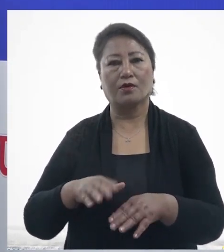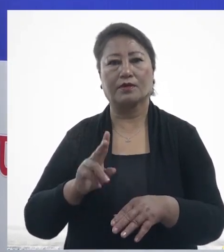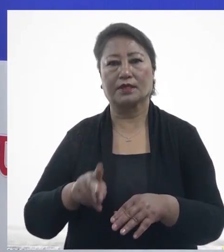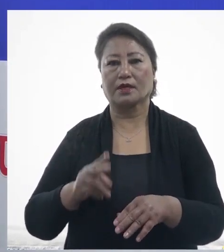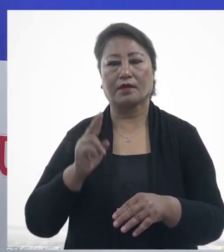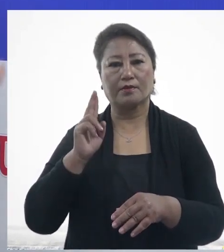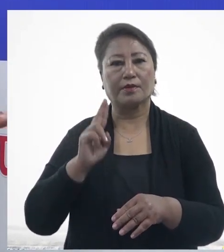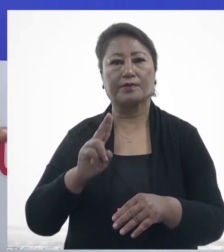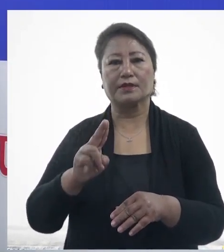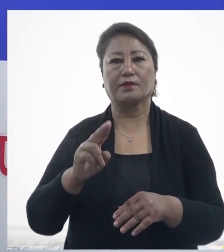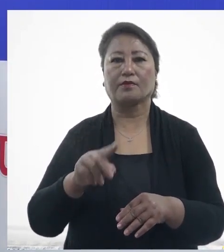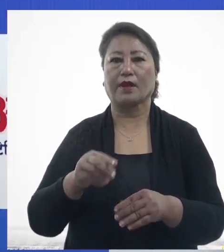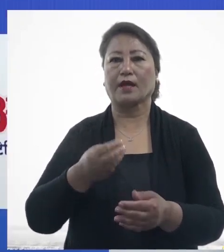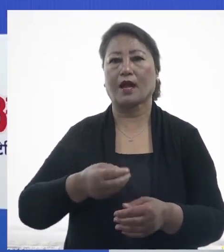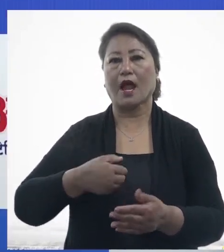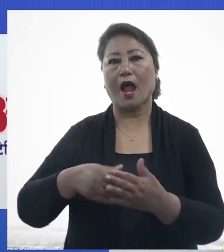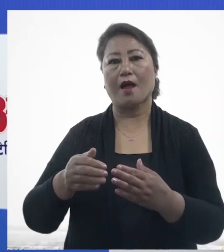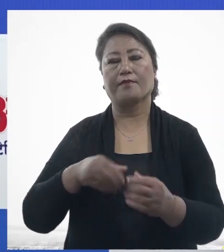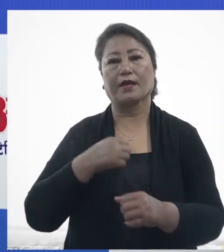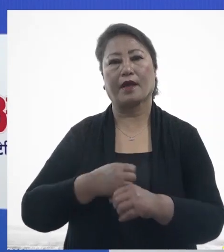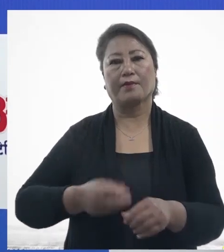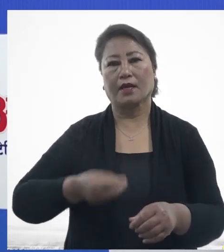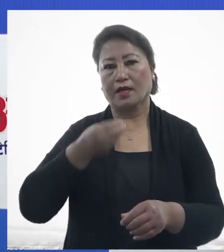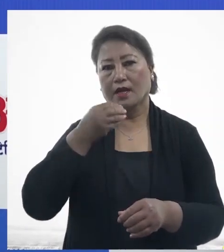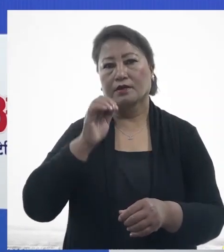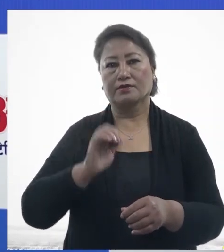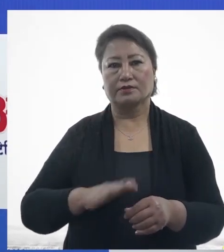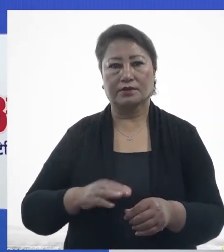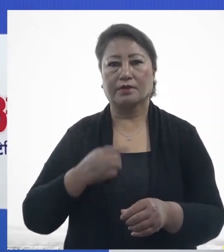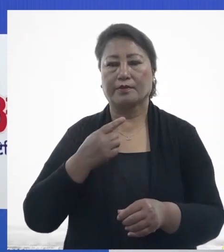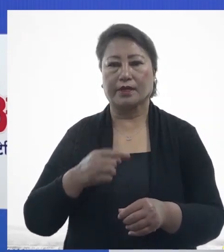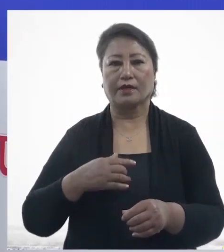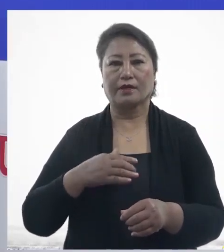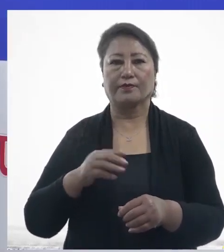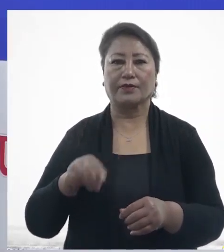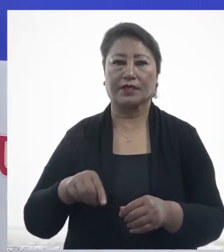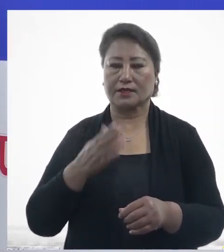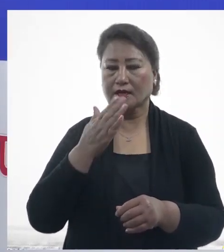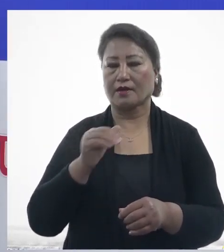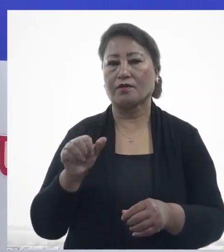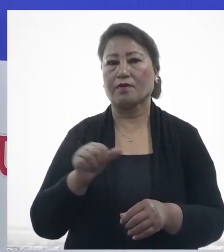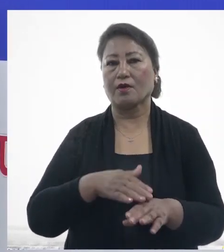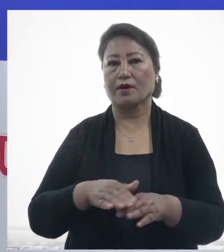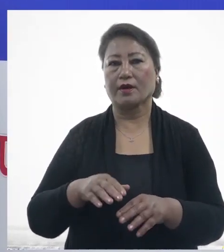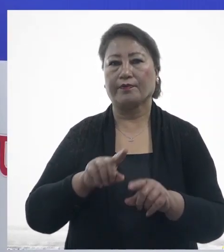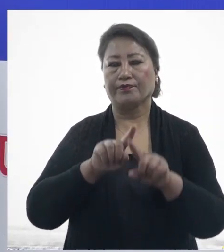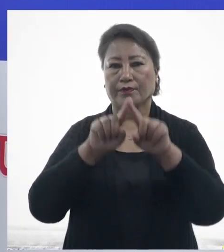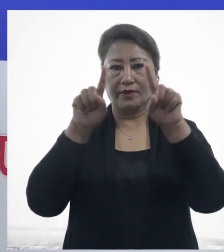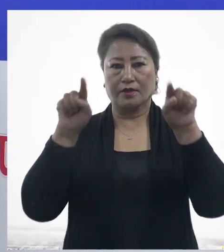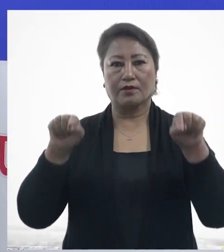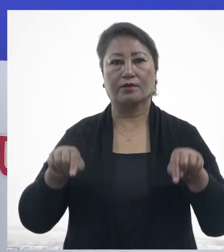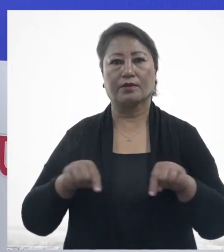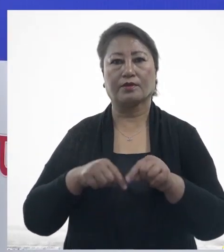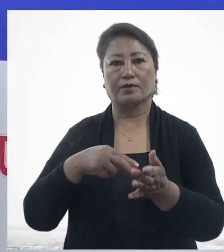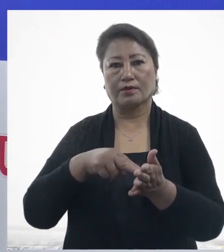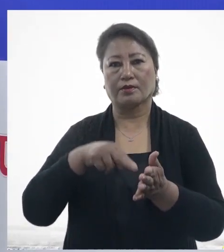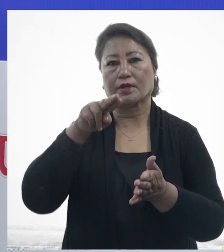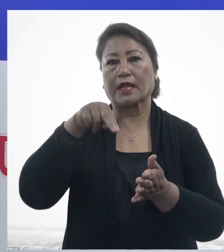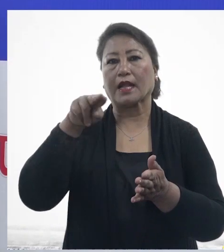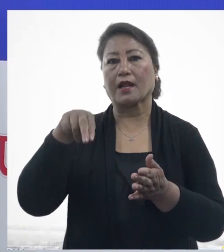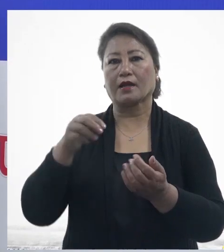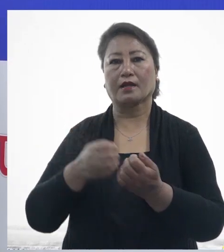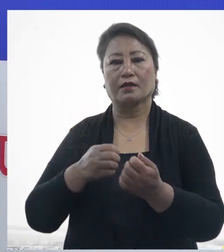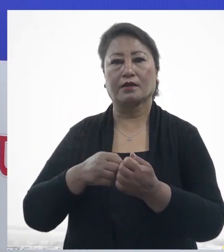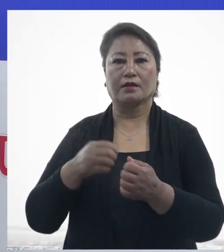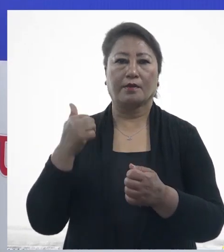उहाँले जीविको पार्छन् त त्यसलाई नै आधार बनाउनुहोस् भन्ने हाम्रो पनि मान्यता हुन्छ। त्यो भएको हुनाले गर्दा हामीले जस्तै मानव थान्कालाई नै हामीले उदाहरणको रूपमा लिनियो भने जस्तै हिजोको दिनमा